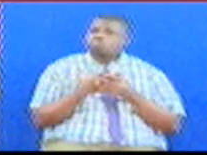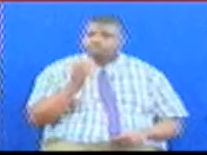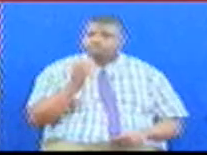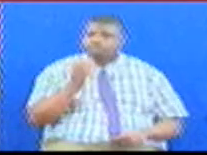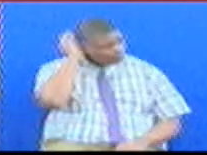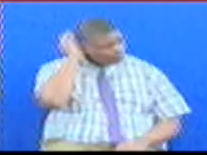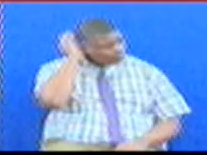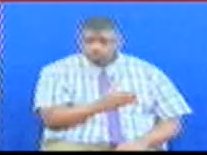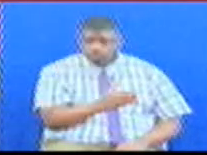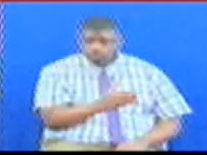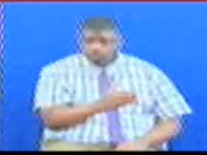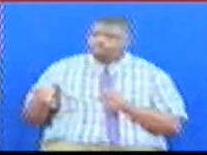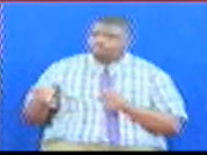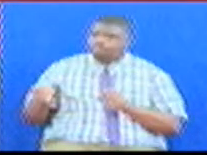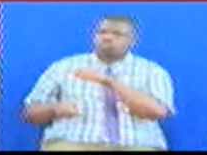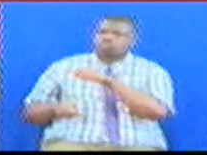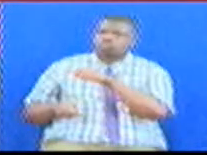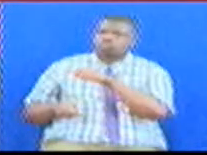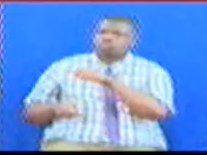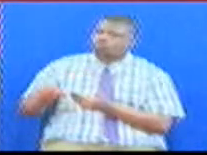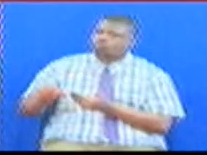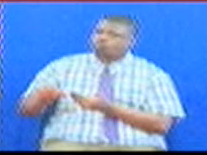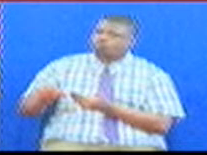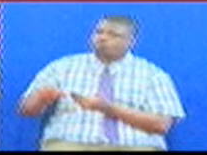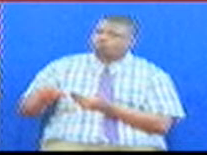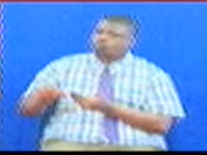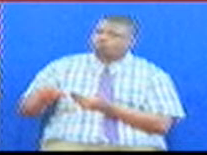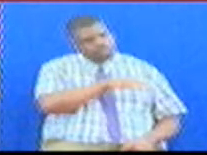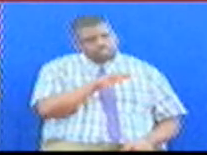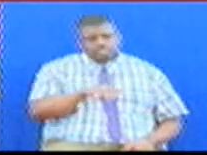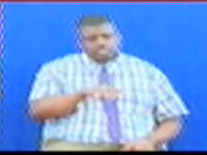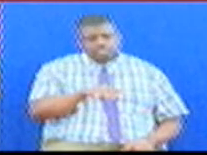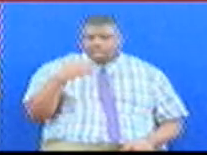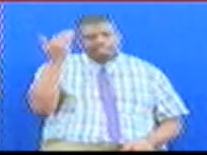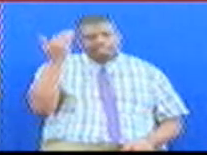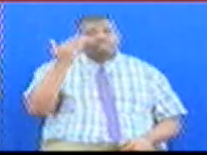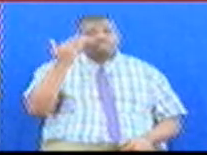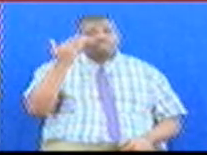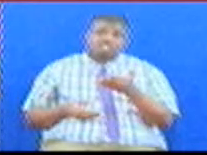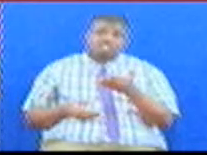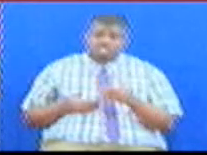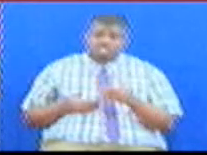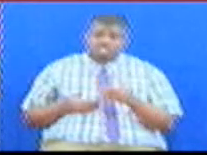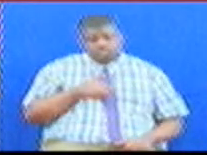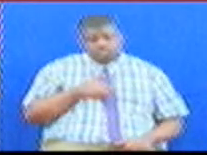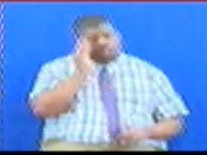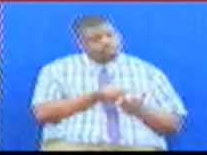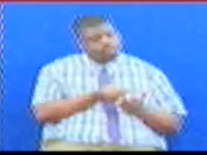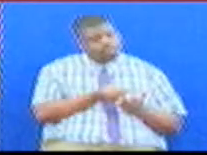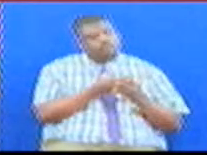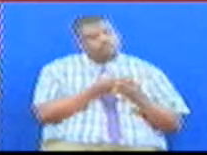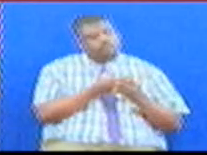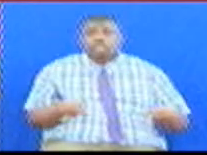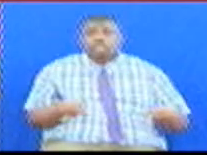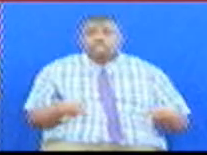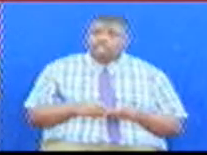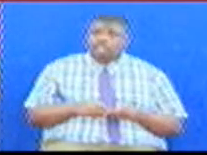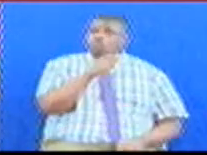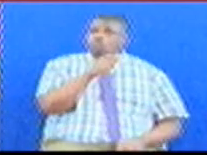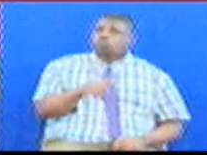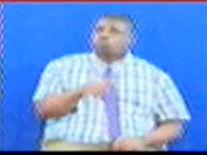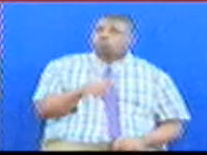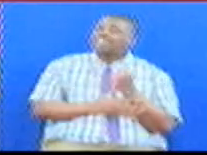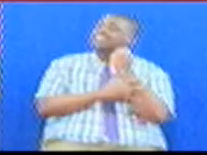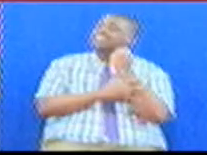hiyo ni kwa mifugo tu ambayo imekufa na kupotea katika mazingira haya. Fedha za serikali zimepotea, wananchi tumewafanya masikini wa